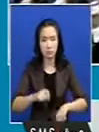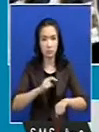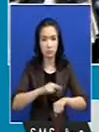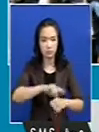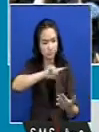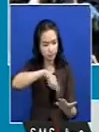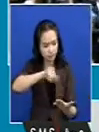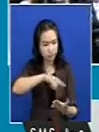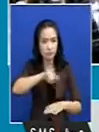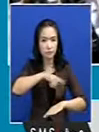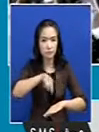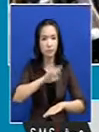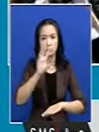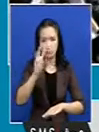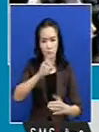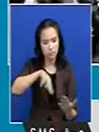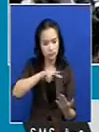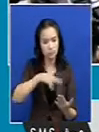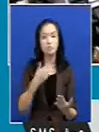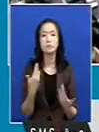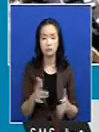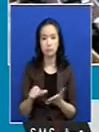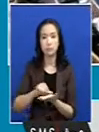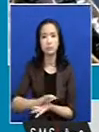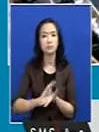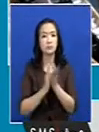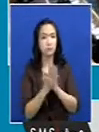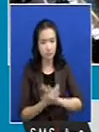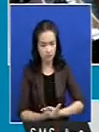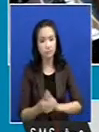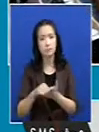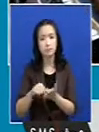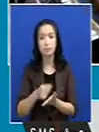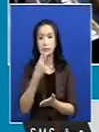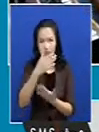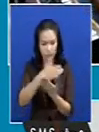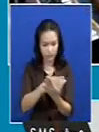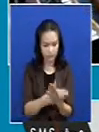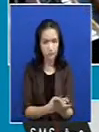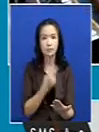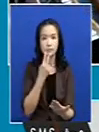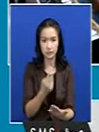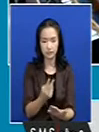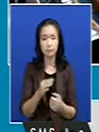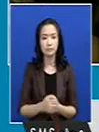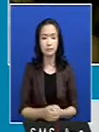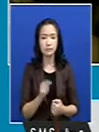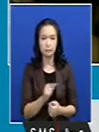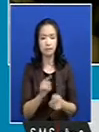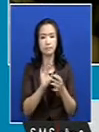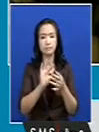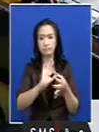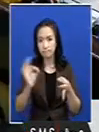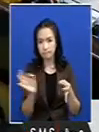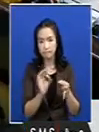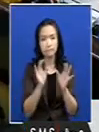พิจารณา6ชั่วโมงครับคุณธัญมัยแล้วไปปรับแก้บางช่วงบางตอนเดี๋ยวลองมาไล่เรียงกันดูนะครับจุดที่เป็นสาระส